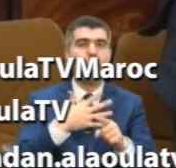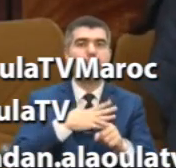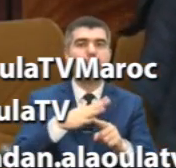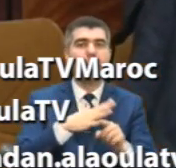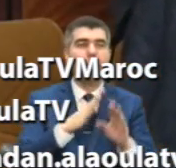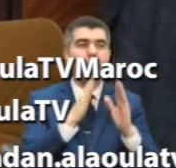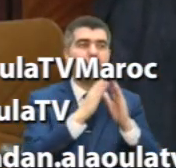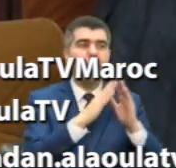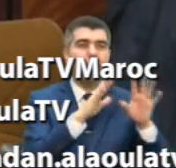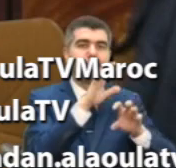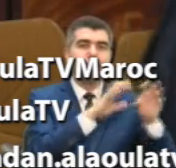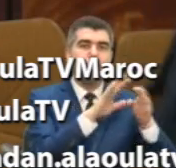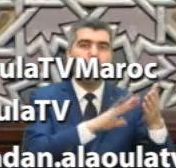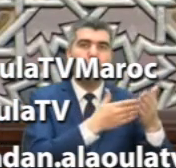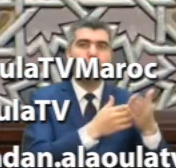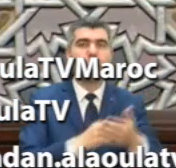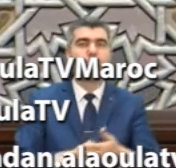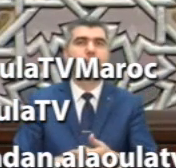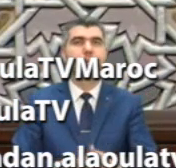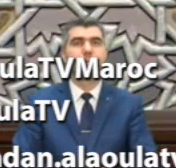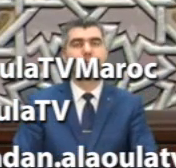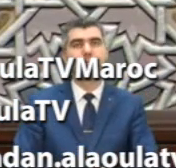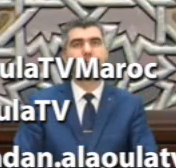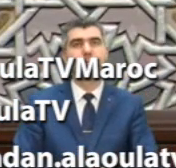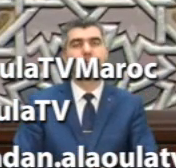شكرا. شكرا.